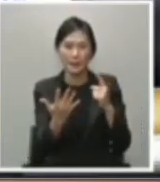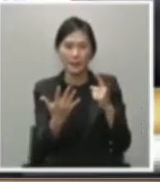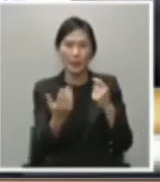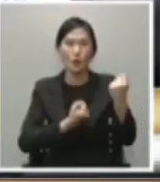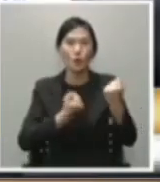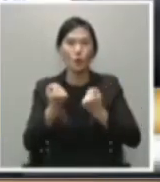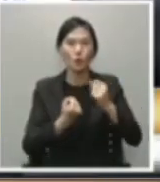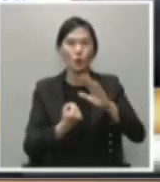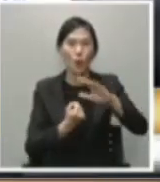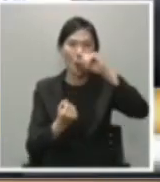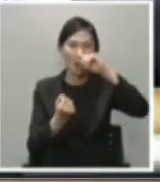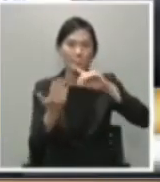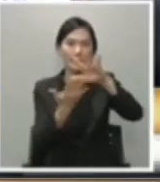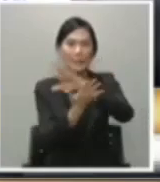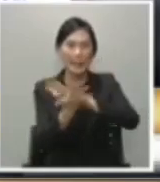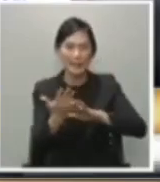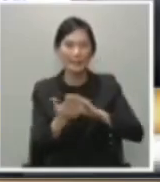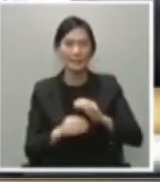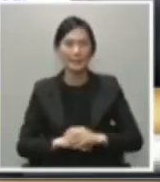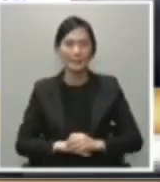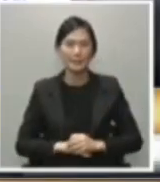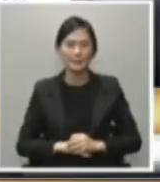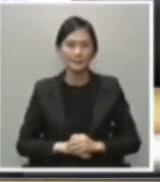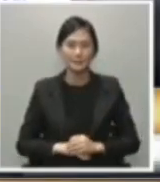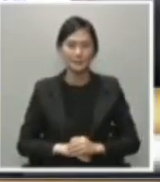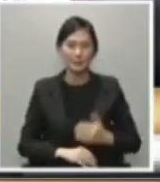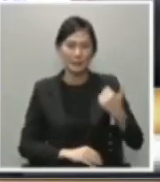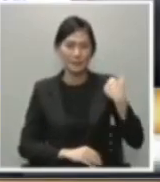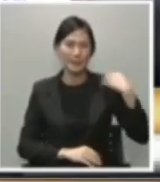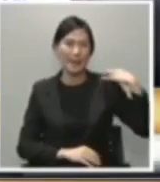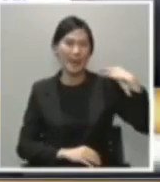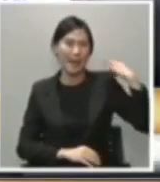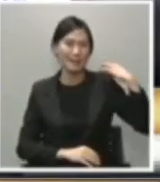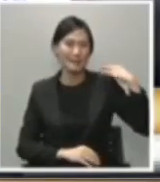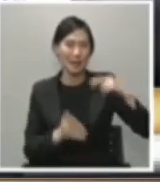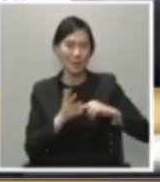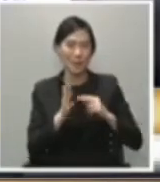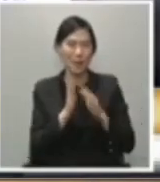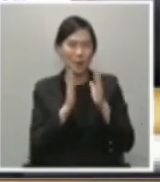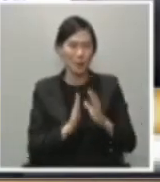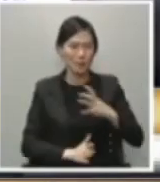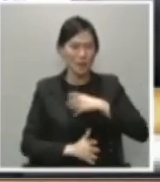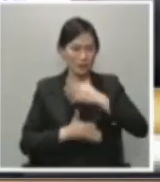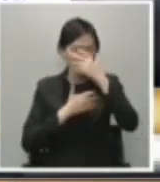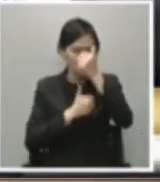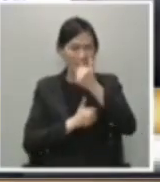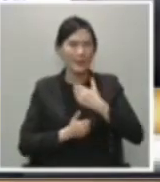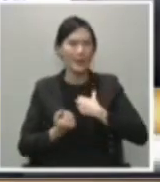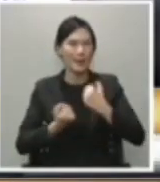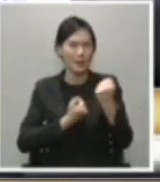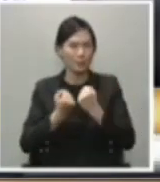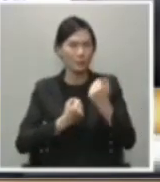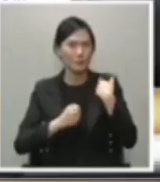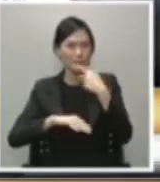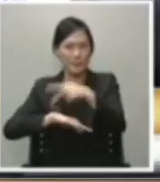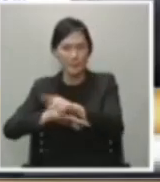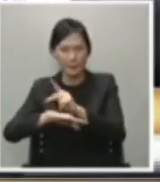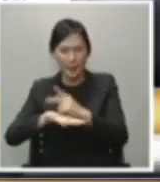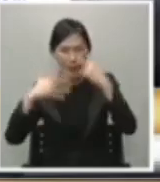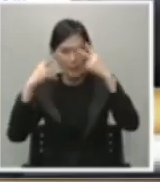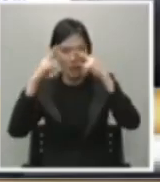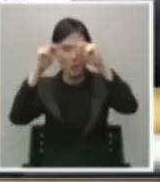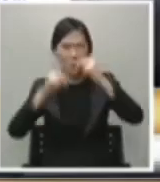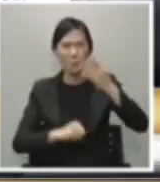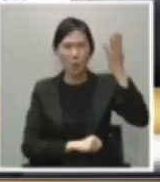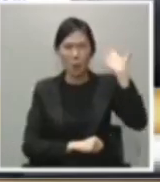ไทยครับท่านประเทศไทยมีคนอาสามาขับรถประเทศไทยหลายคนครับท่านประธานสภาท่านนายกชวนก็เคยขับรถประเทศไ